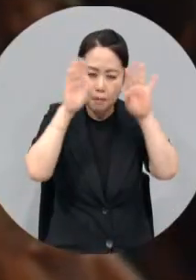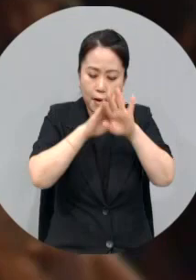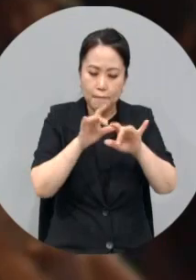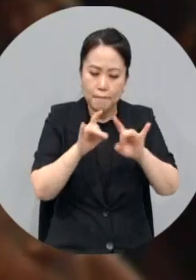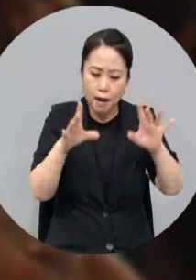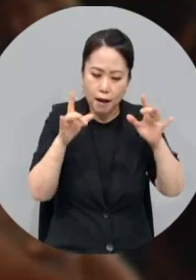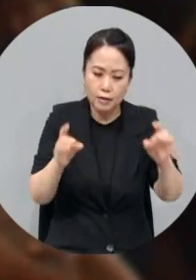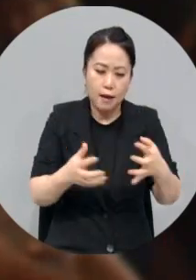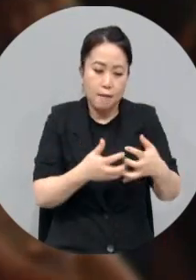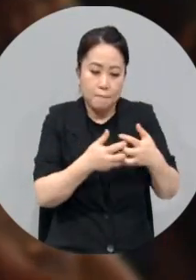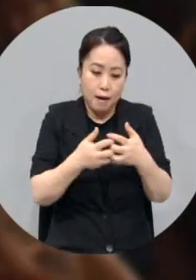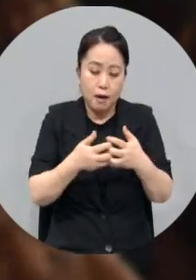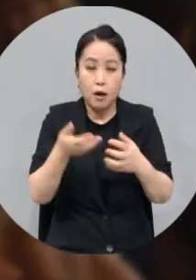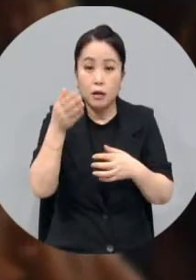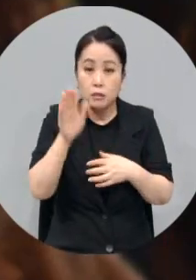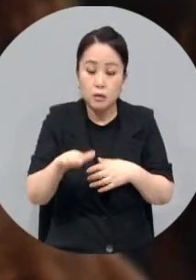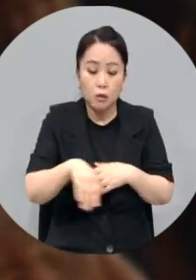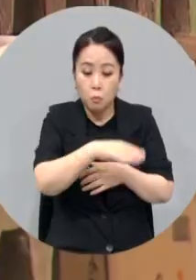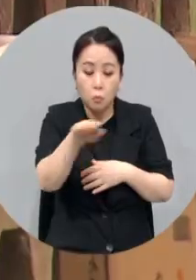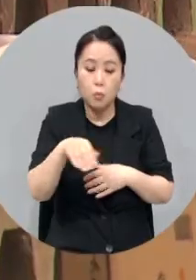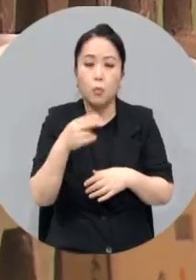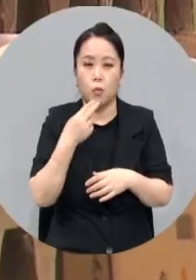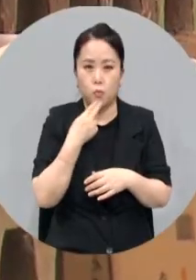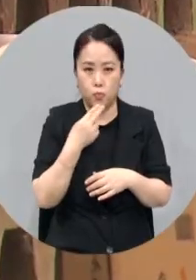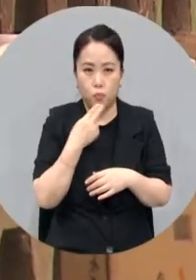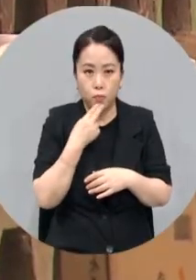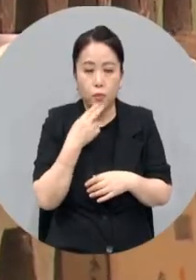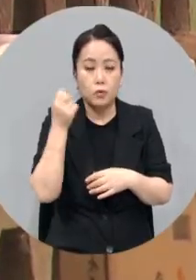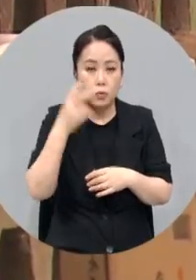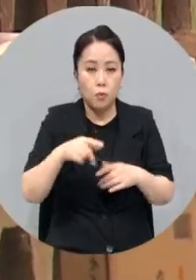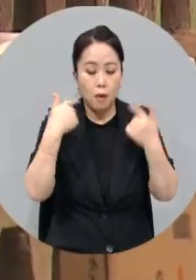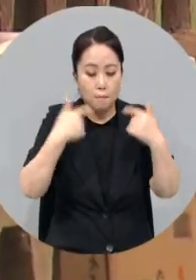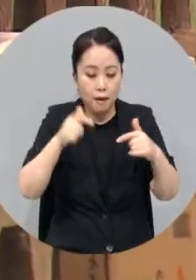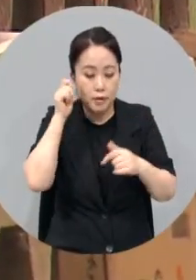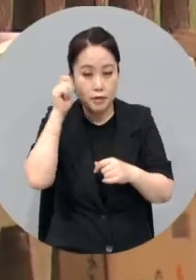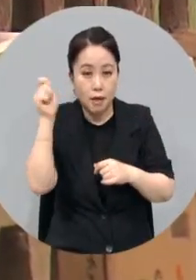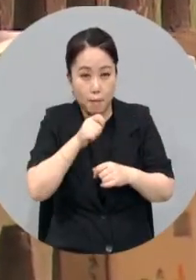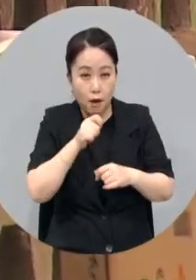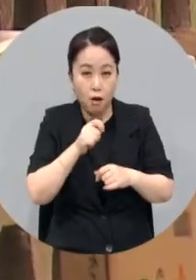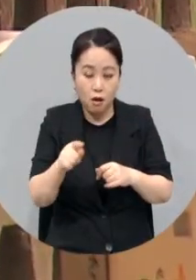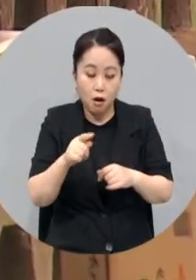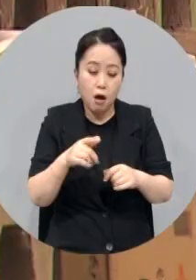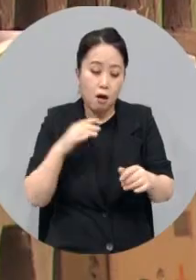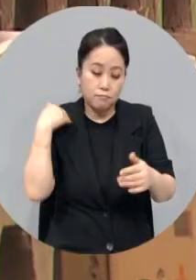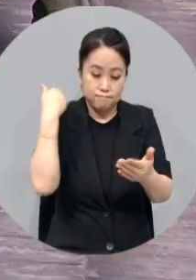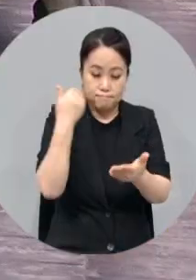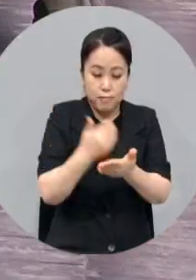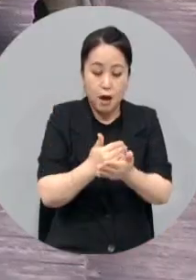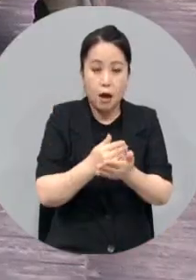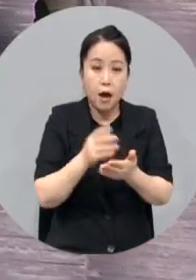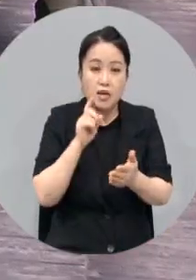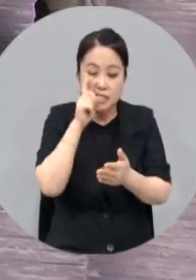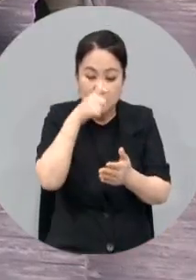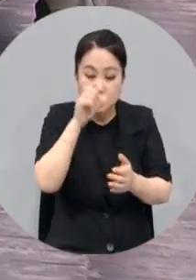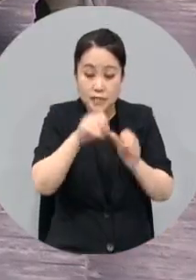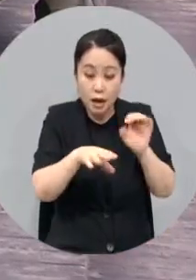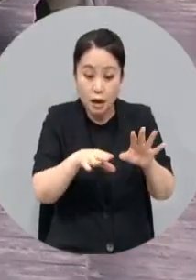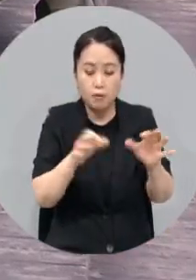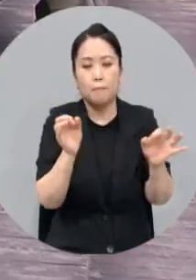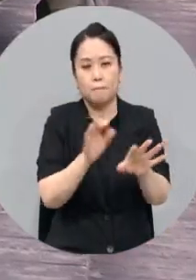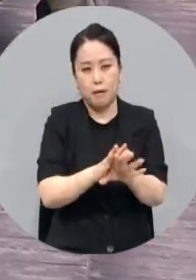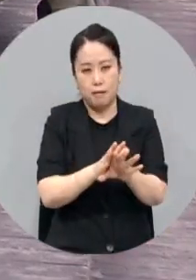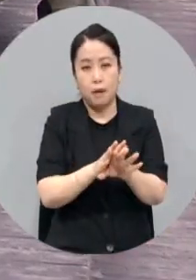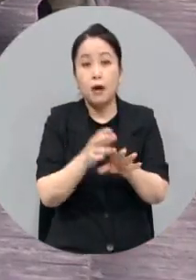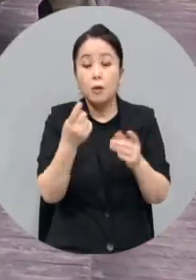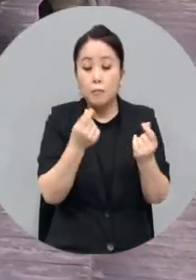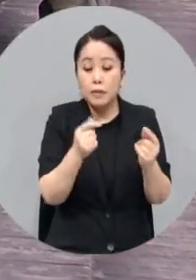들어찼던 구름 인파는 더 이상 볼수 없고 매일 새벽 수십 톤씩 나오던 쓰레기도 사라졌습니다. 비슷한 시각,